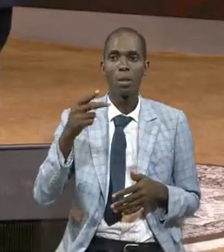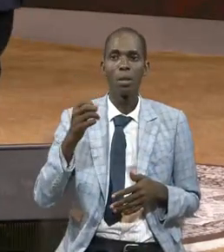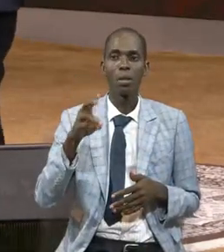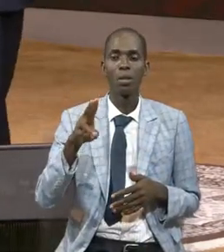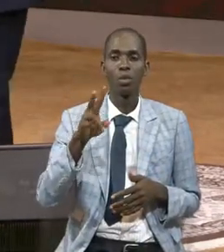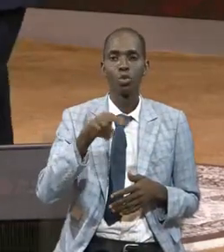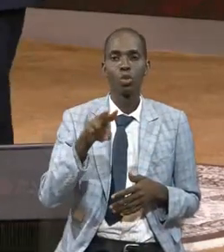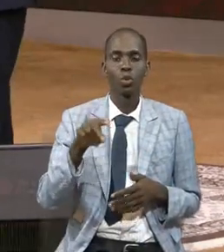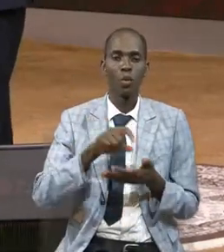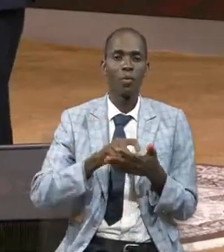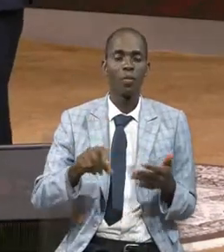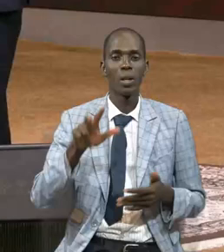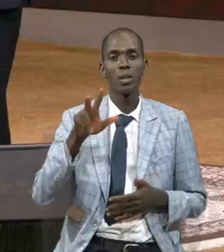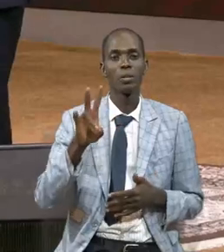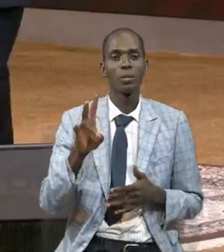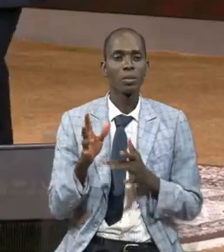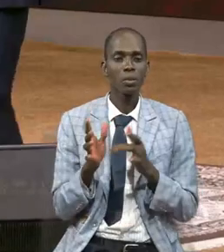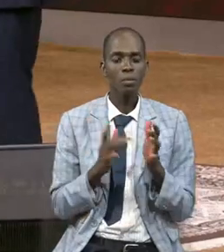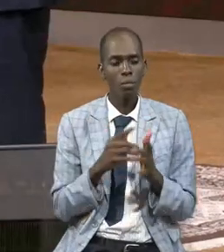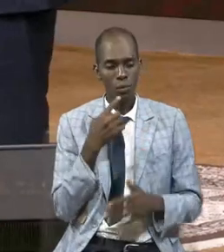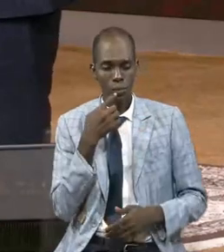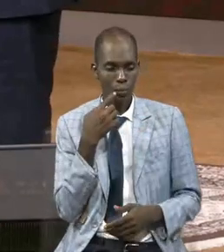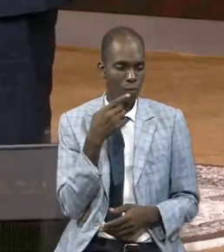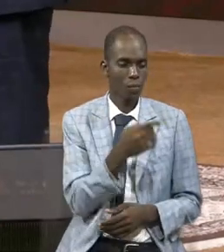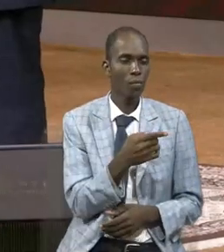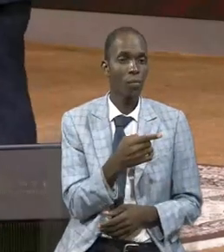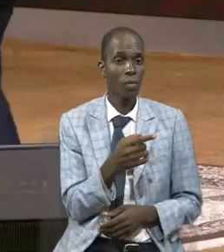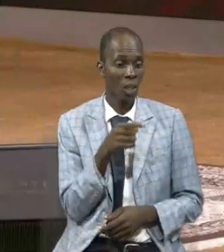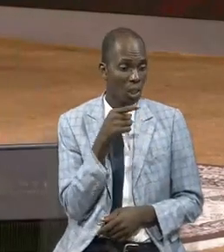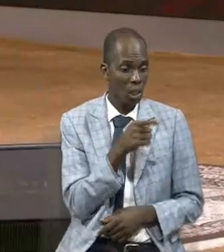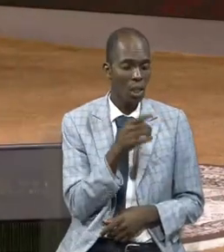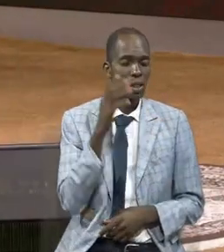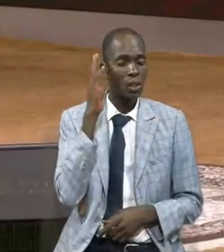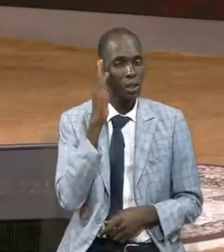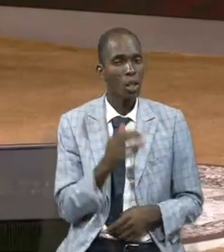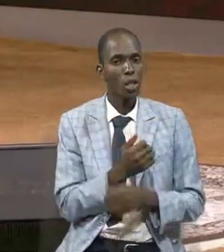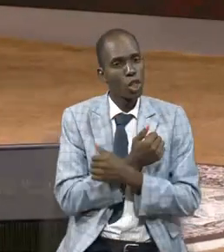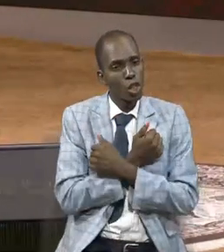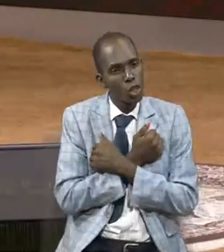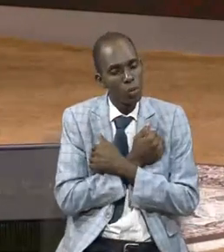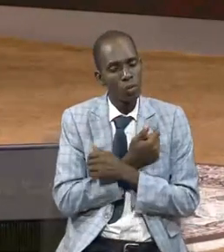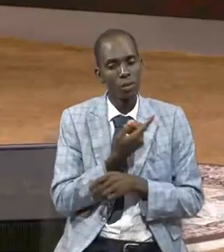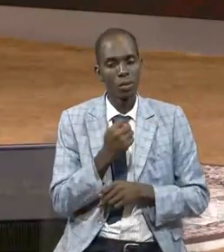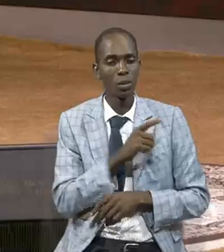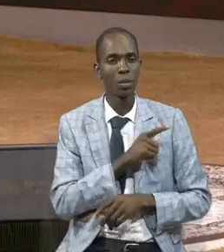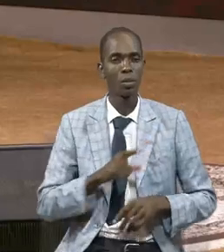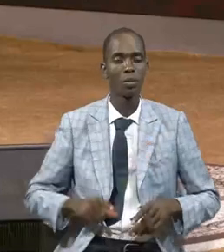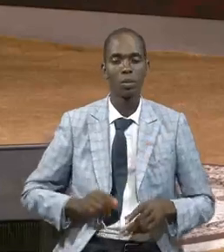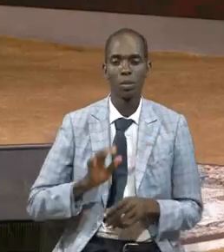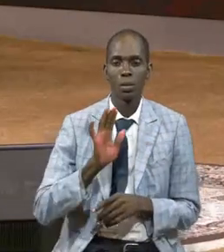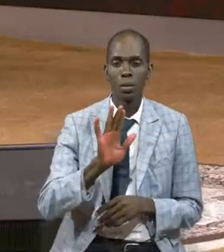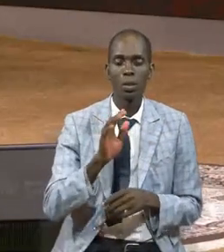Matthieu 22:37. Jésus lui répondit, tu aimeras le Seigneur ton